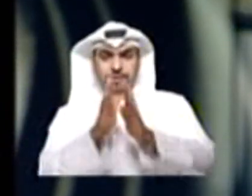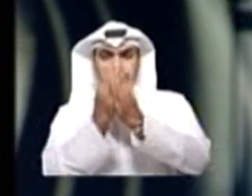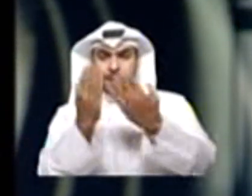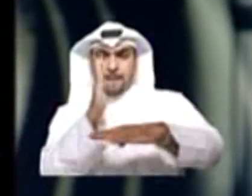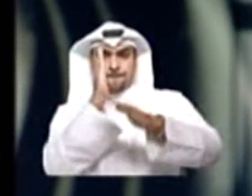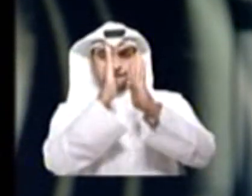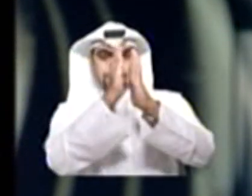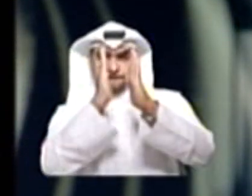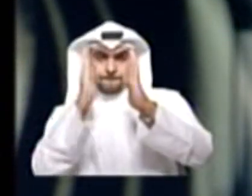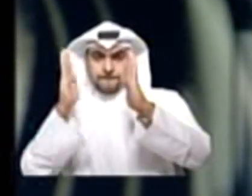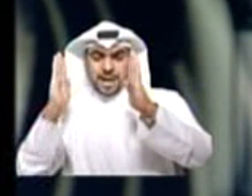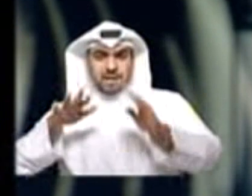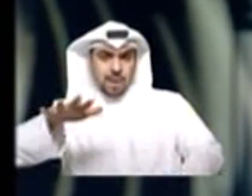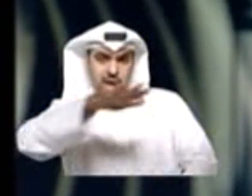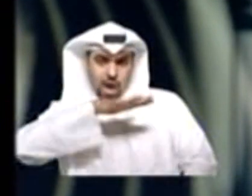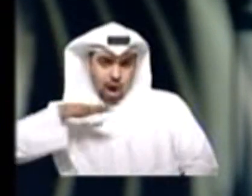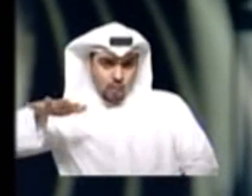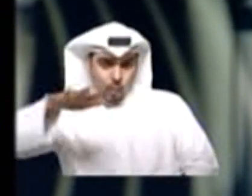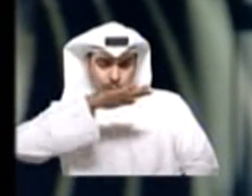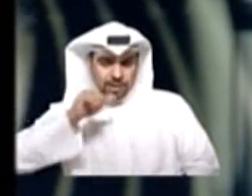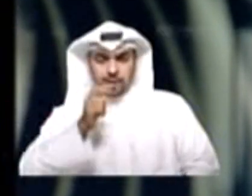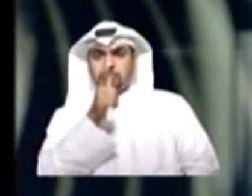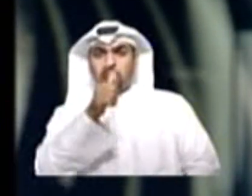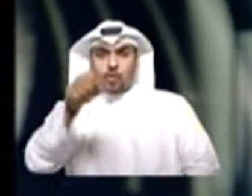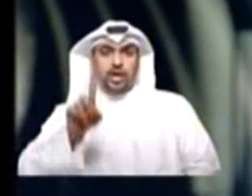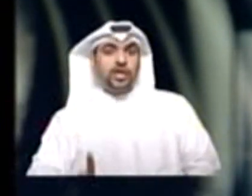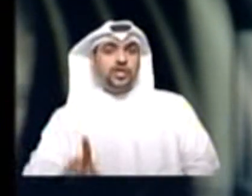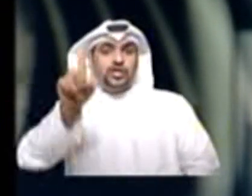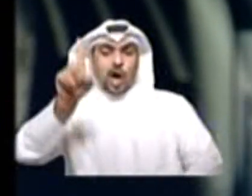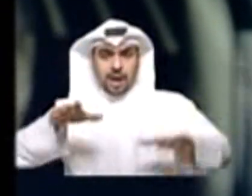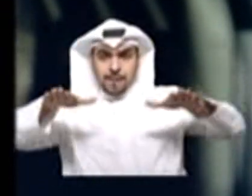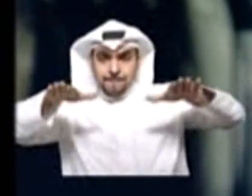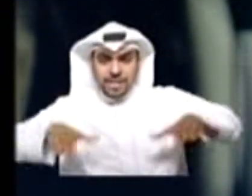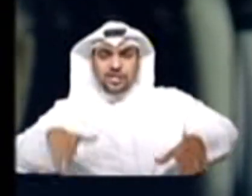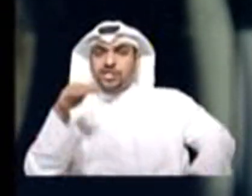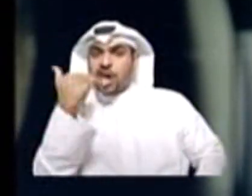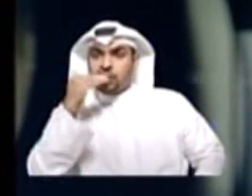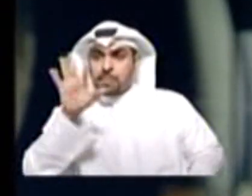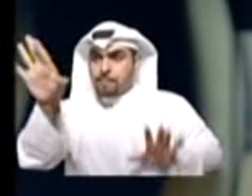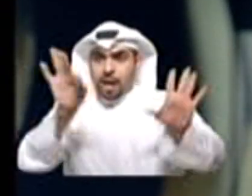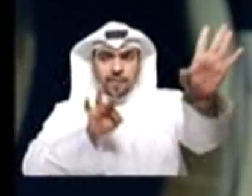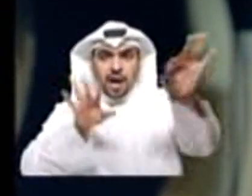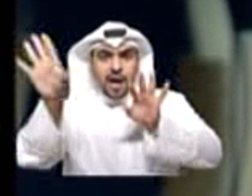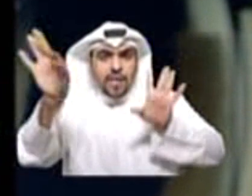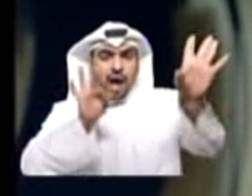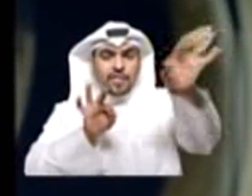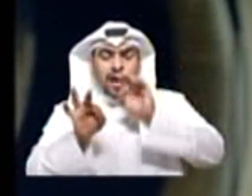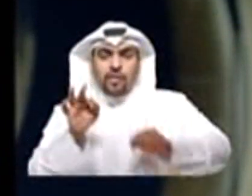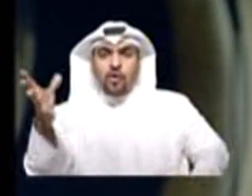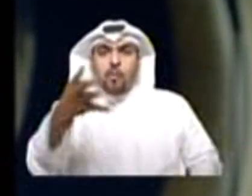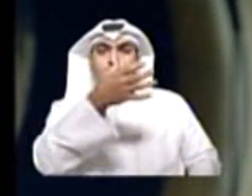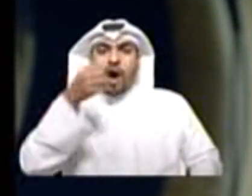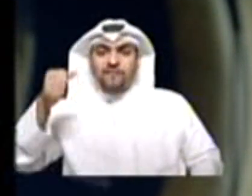الجبري أن المجلس الشبابي سيضم ممثلين عن المحافظات الست، وأن هناك توجه أن تكون